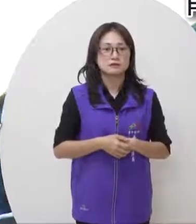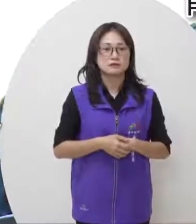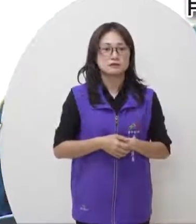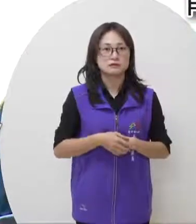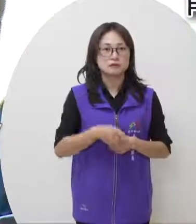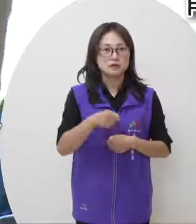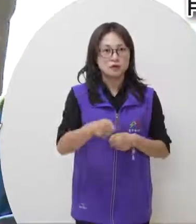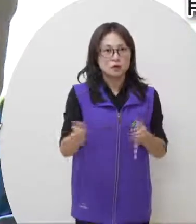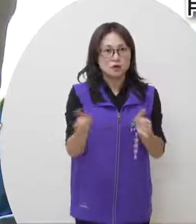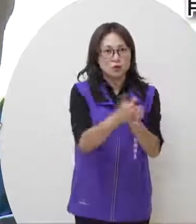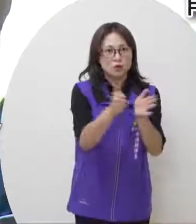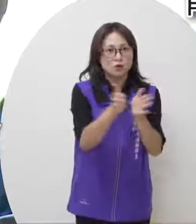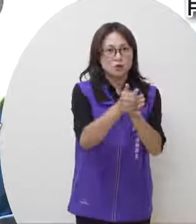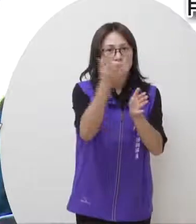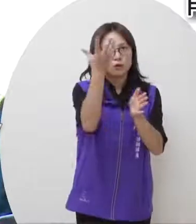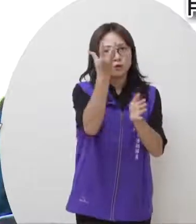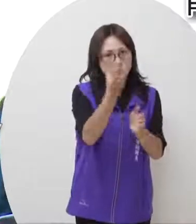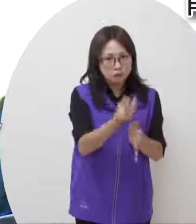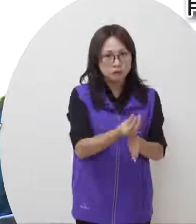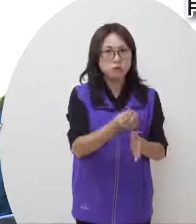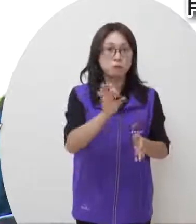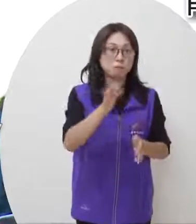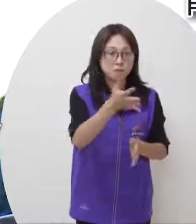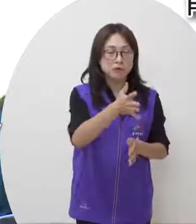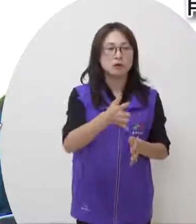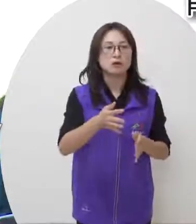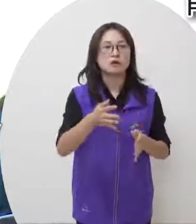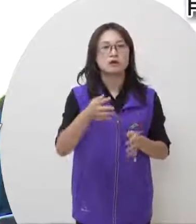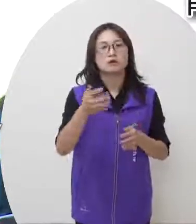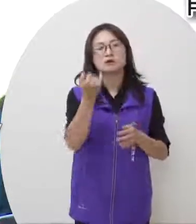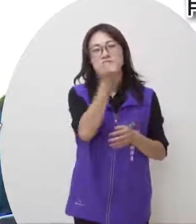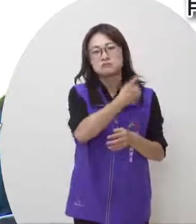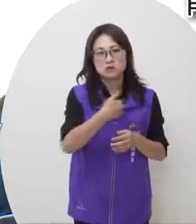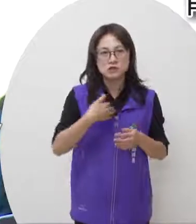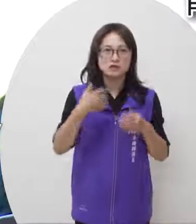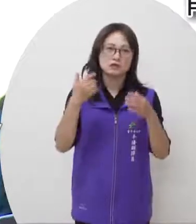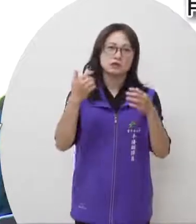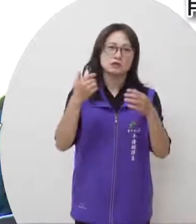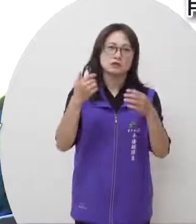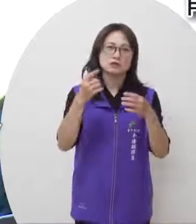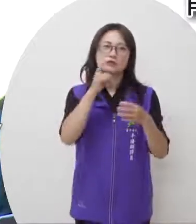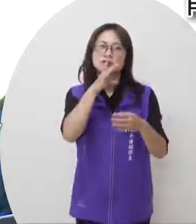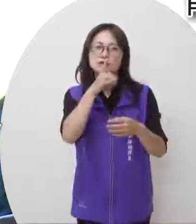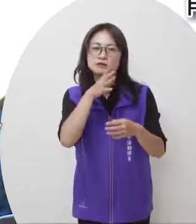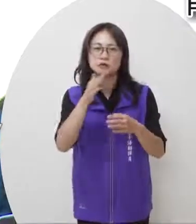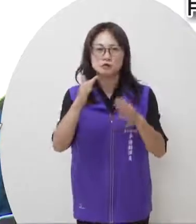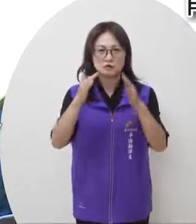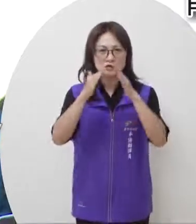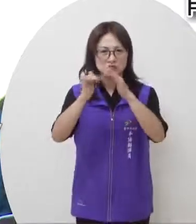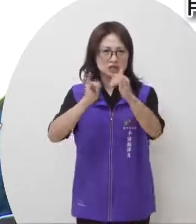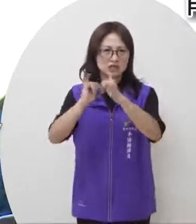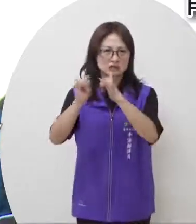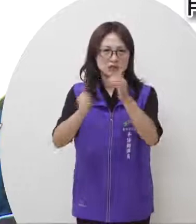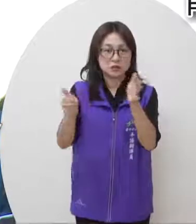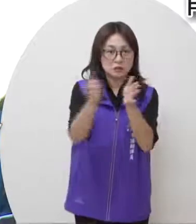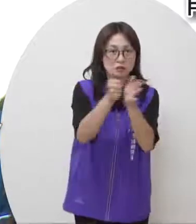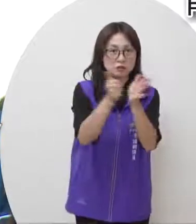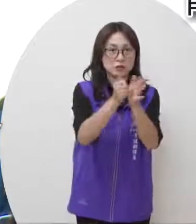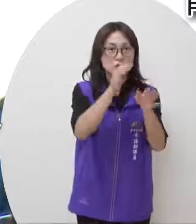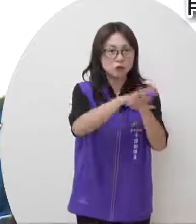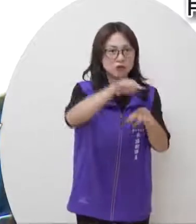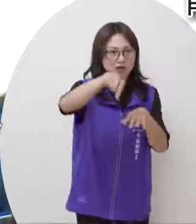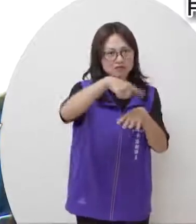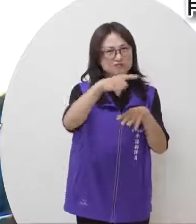缓。那趋缓有几个可能性，就是台中市的基础的搭公车的这个市民族群大概慢慢的趋近饱